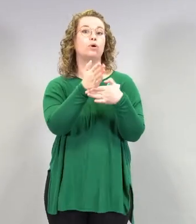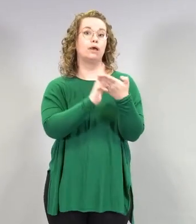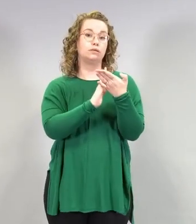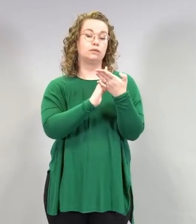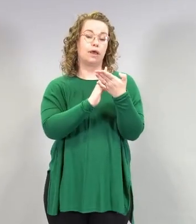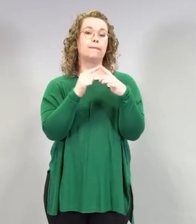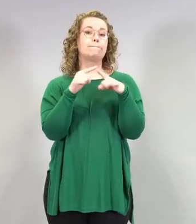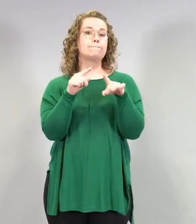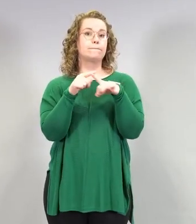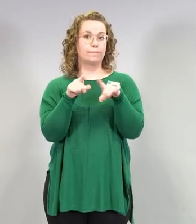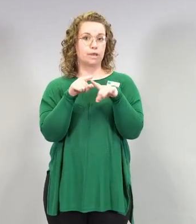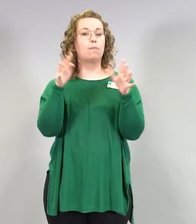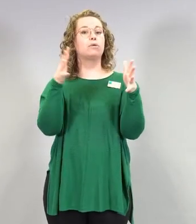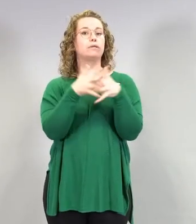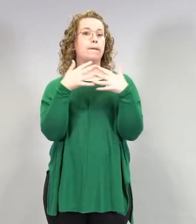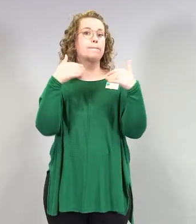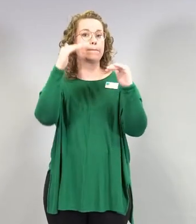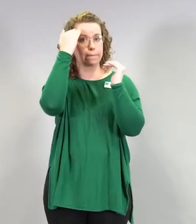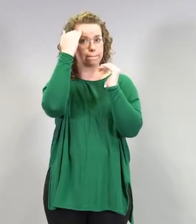tarkempaa tietoa.